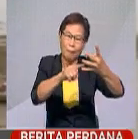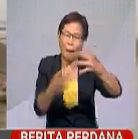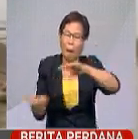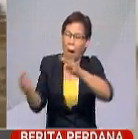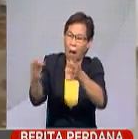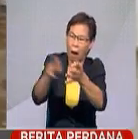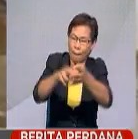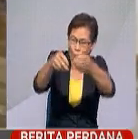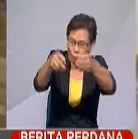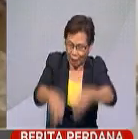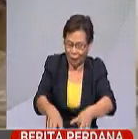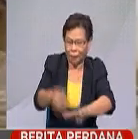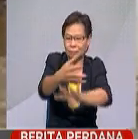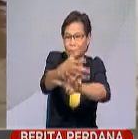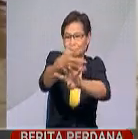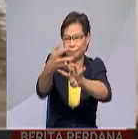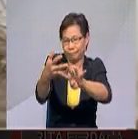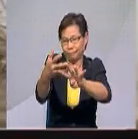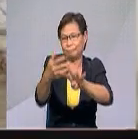hilang.